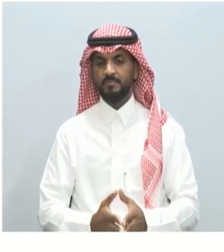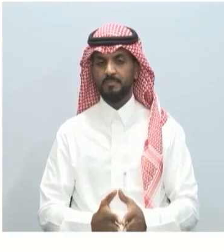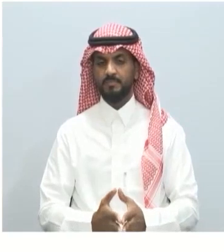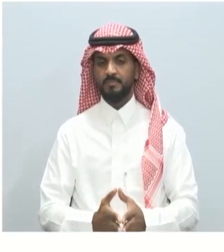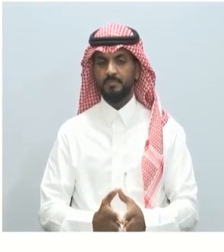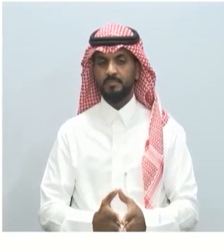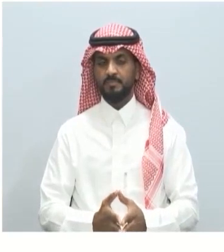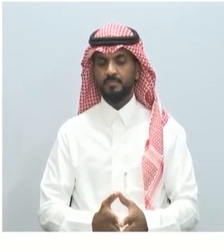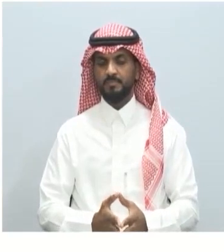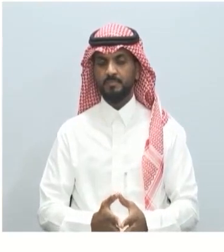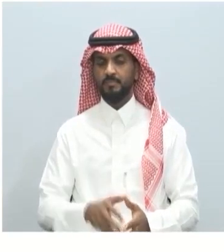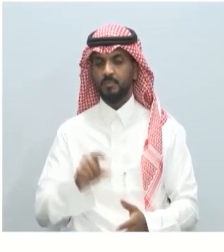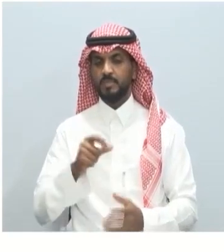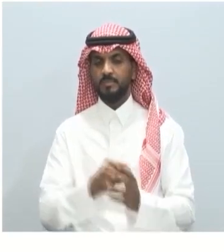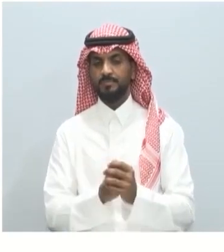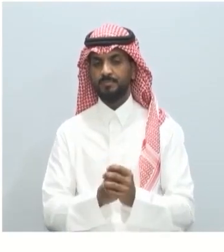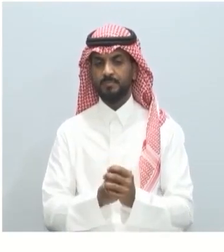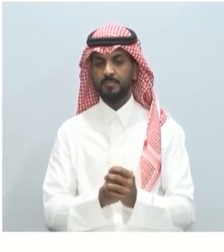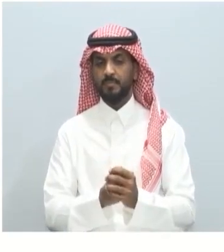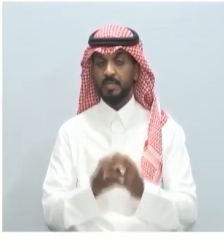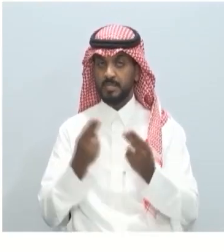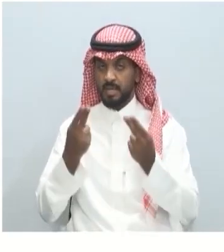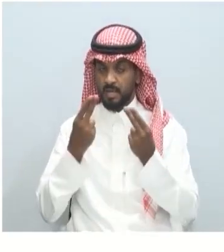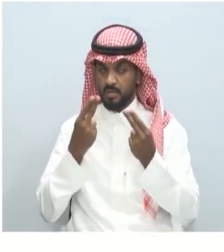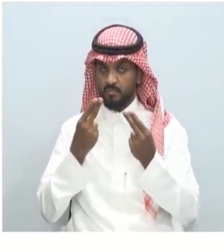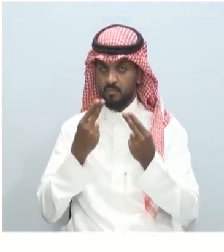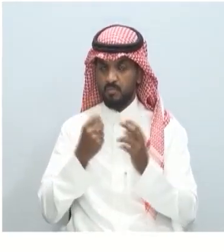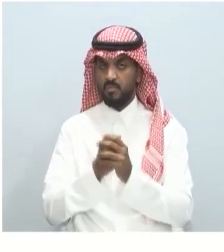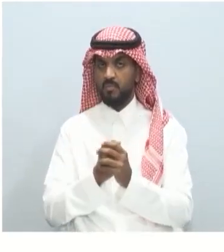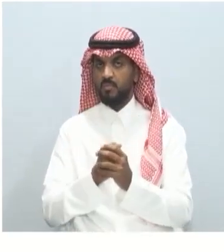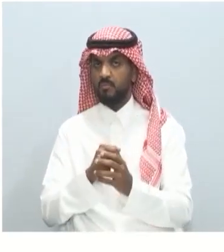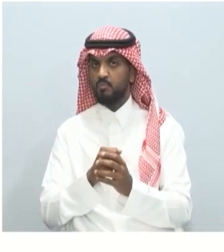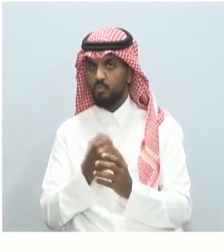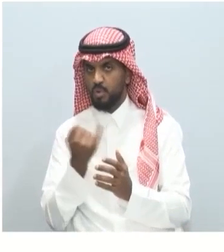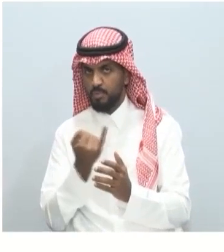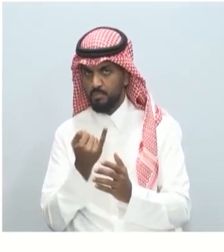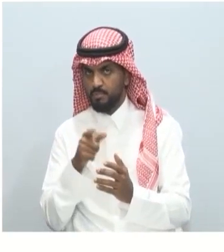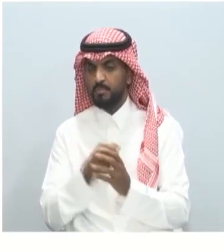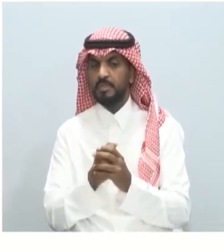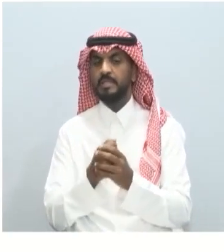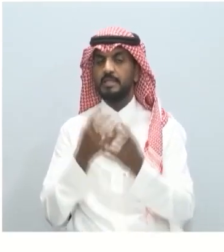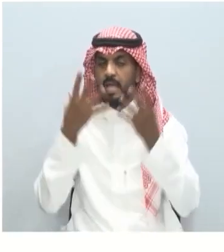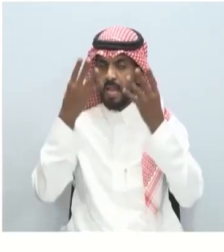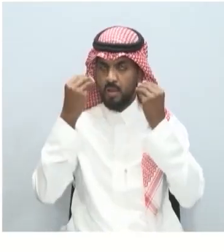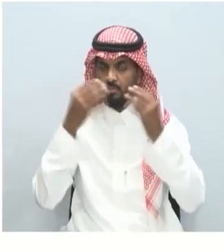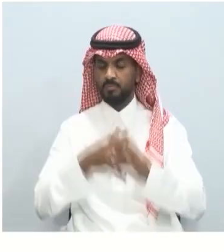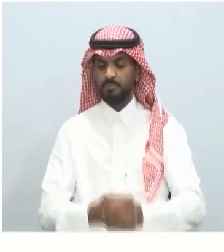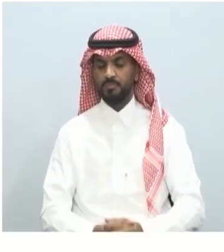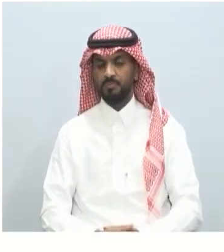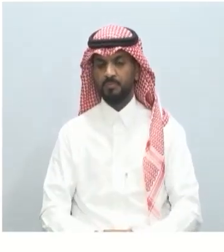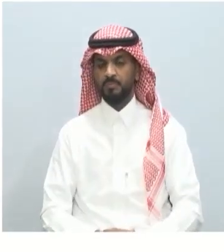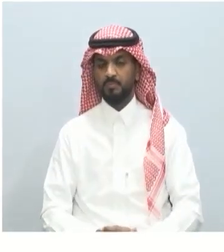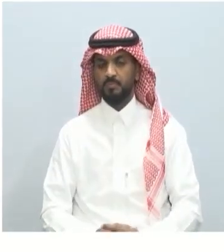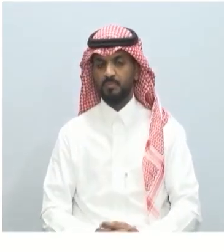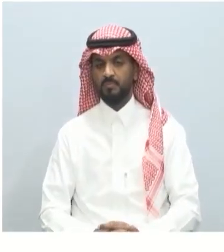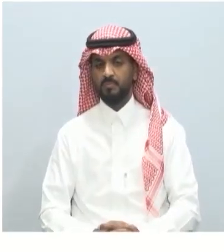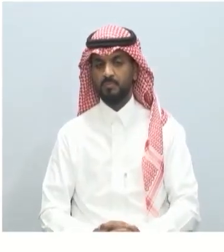للنص ممتاز هنا الاصغاء من ضرورات التعلم الاصغاء من ضرورات التعلم وهذا